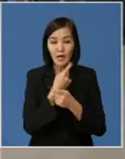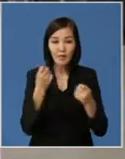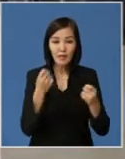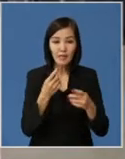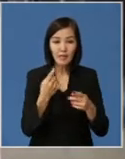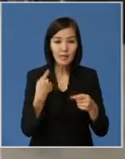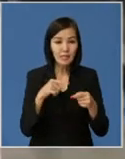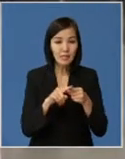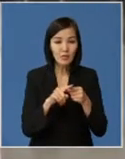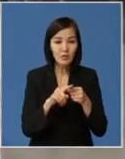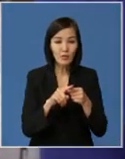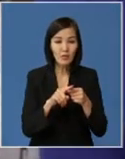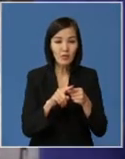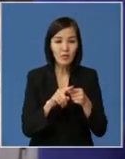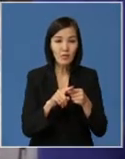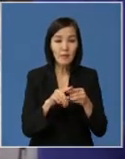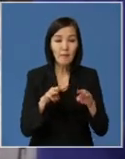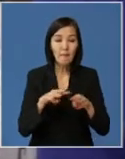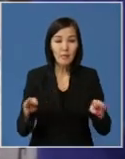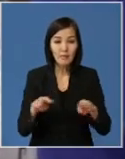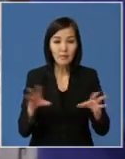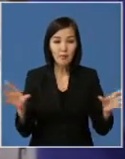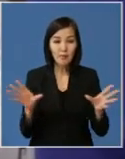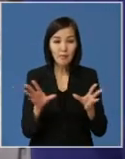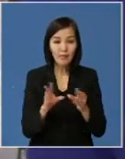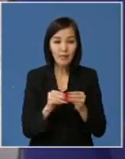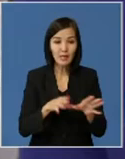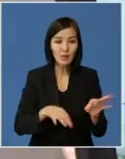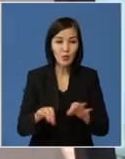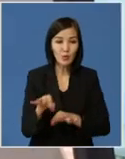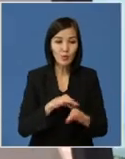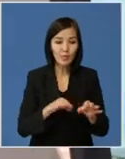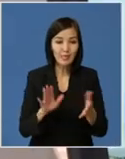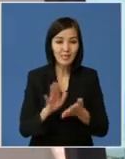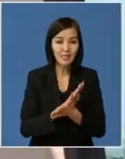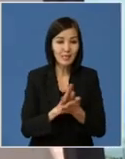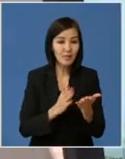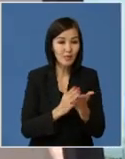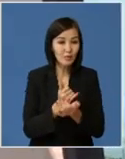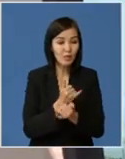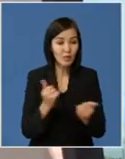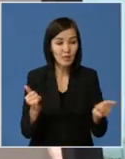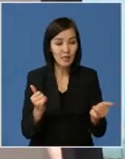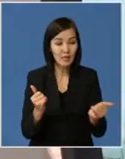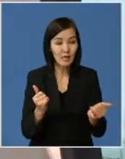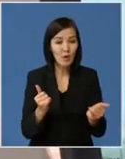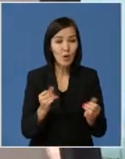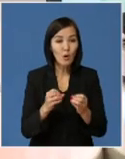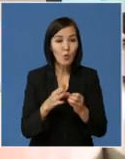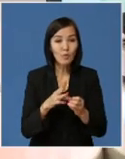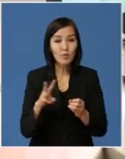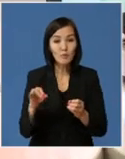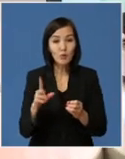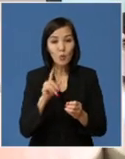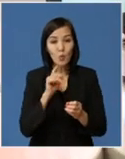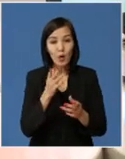мен ішкі істер министрлігінің біріккен жобасы. Анықтаманы алу қызметі халыққа тегін көрсетіледі. Әрі оған жұмсалатын уақыт 15 минуттан